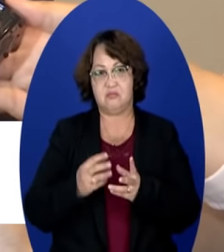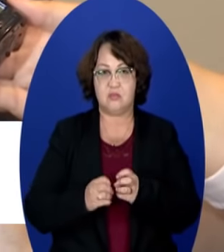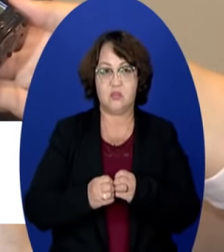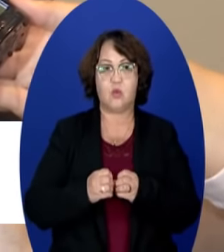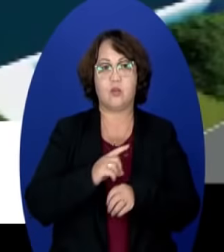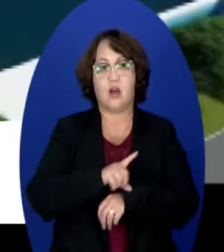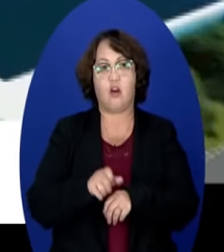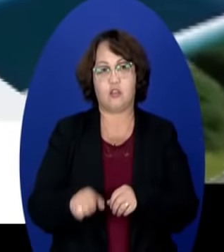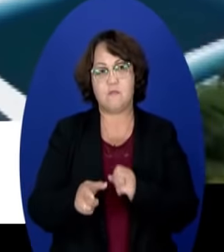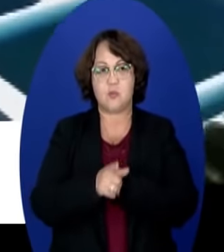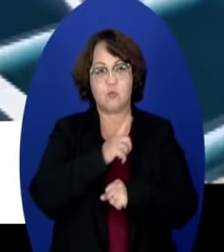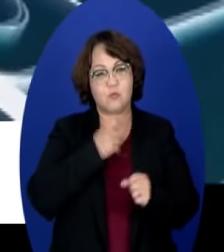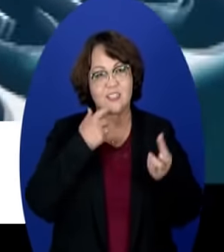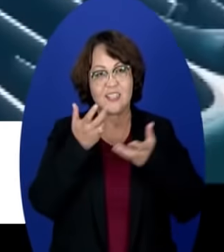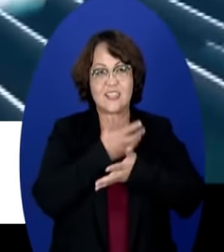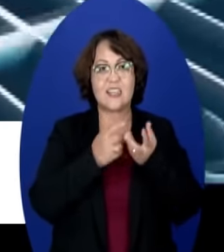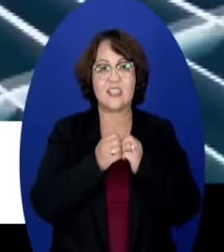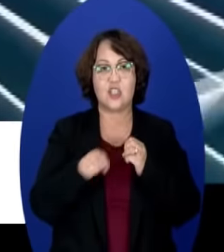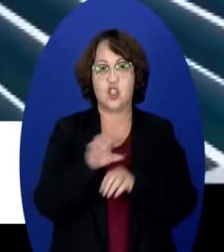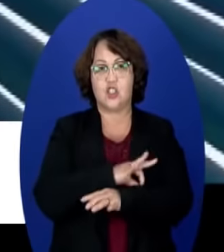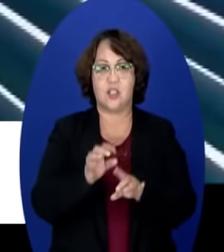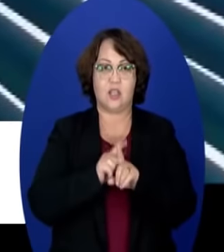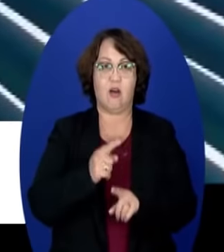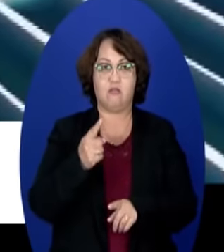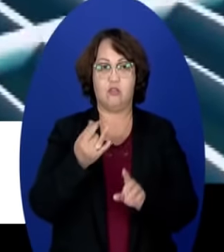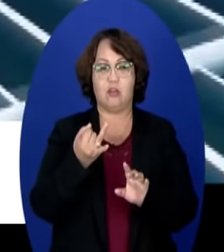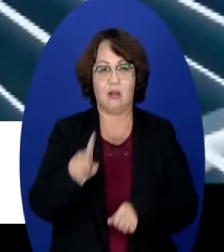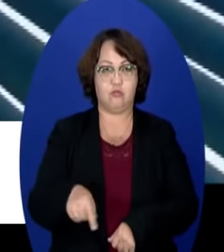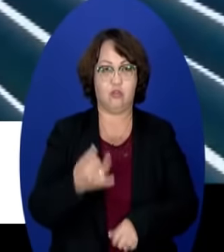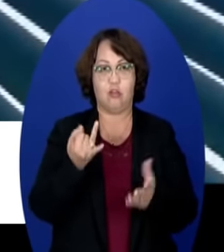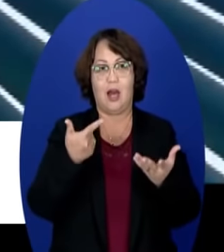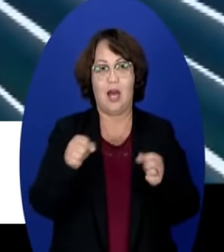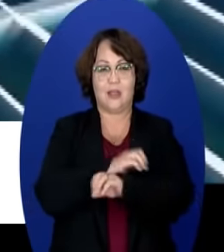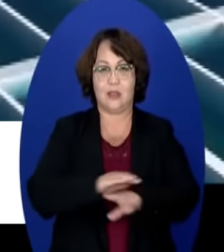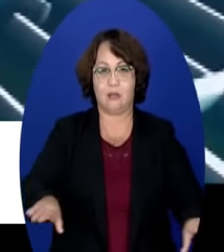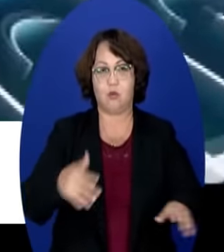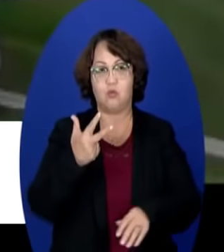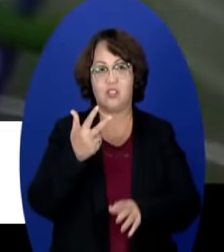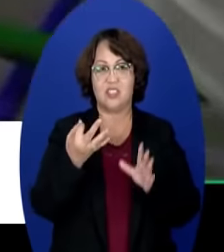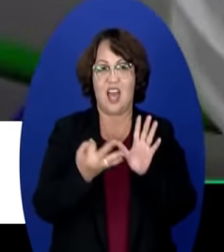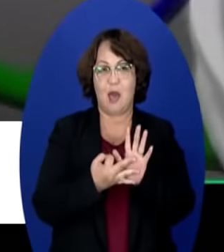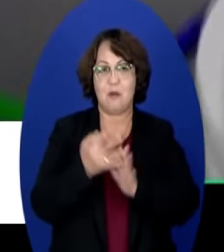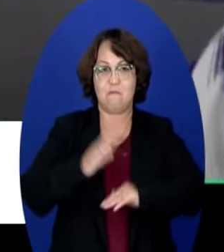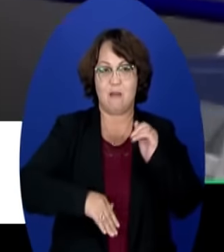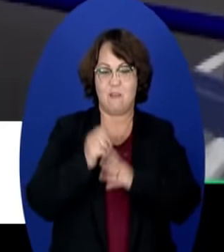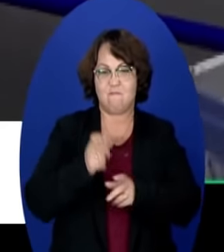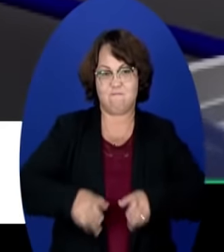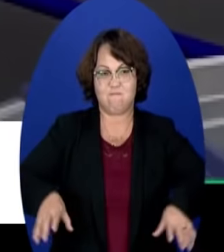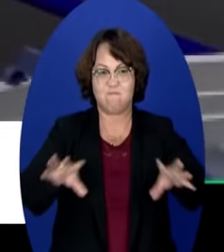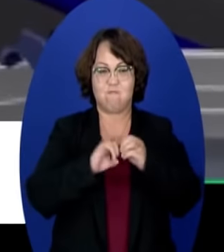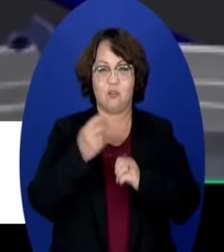бид энэ дээр ярьж байгаа маа. Энэ төслийн хүрээнд нийтдээ 17.7 га талбайд 38 объект барина. Төлөвлөгөө ёсоор